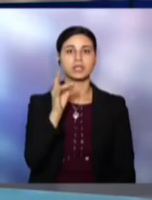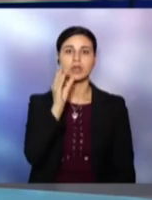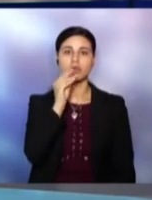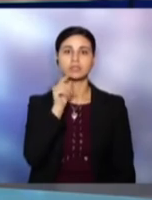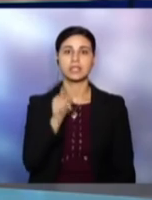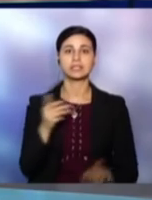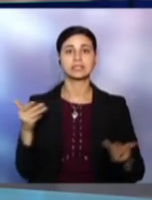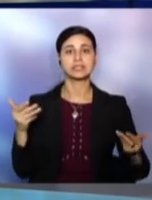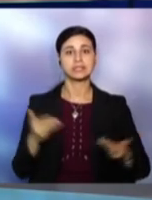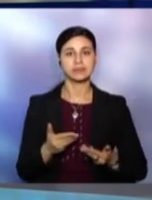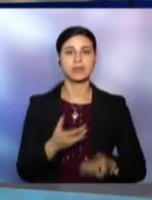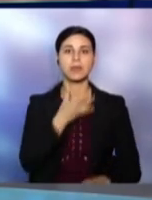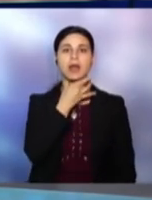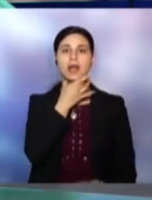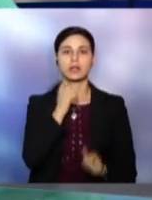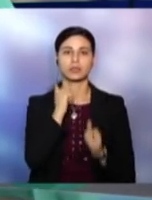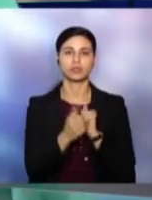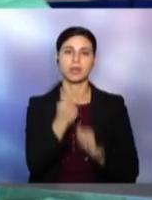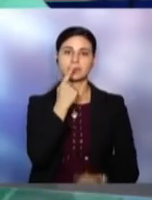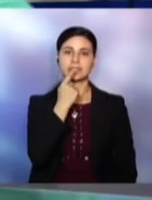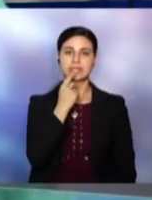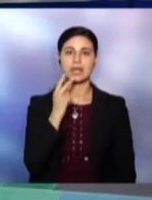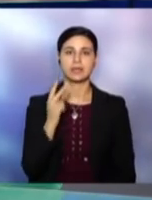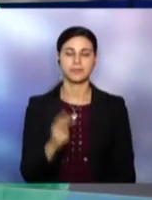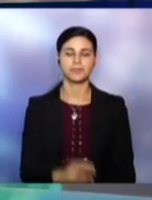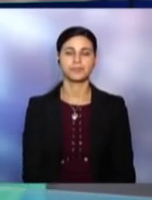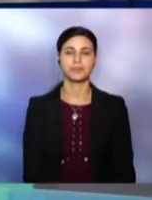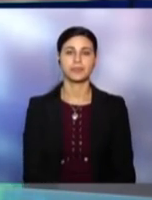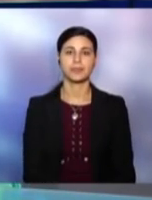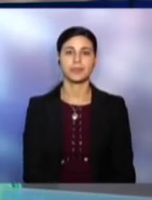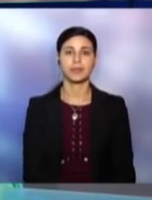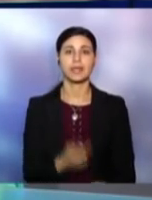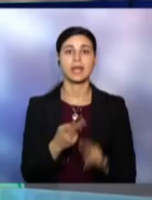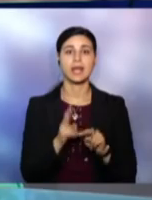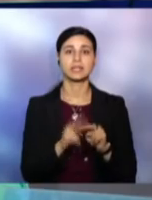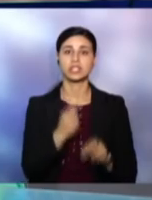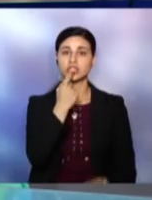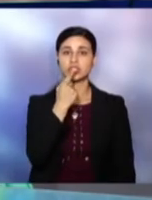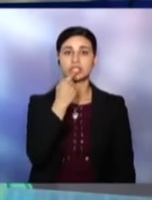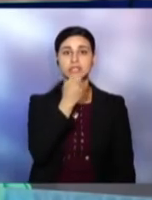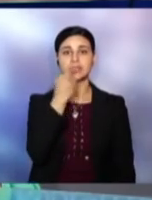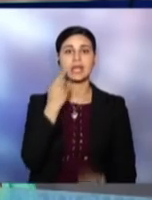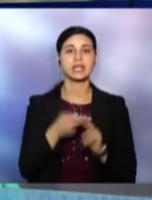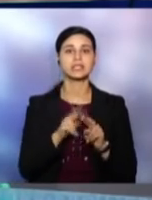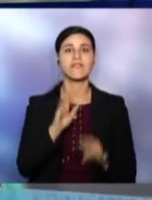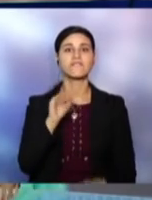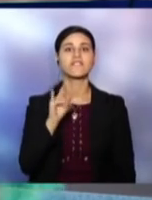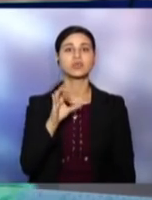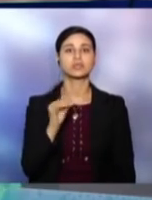ის ცივდება, წყელი ყოველთვის არის წითელი. ყელი, ეს სიცითლე და გიპერემია, ეგ არის ვირუსული